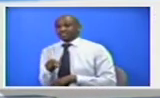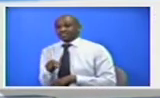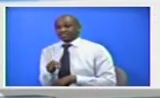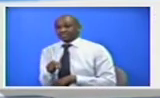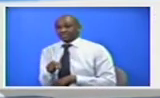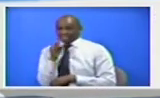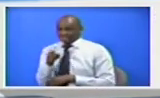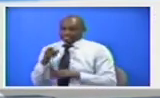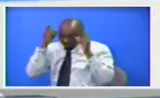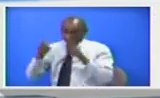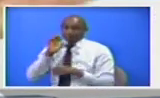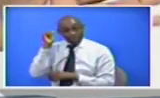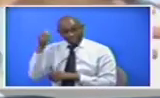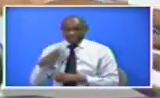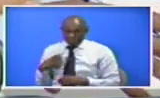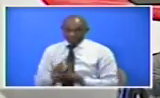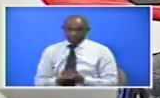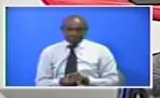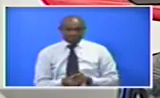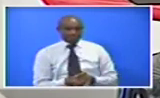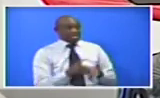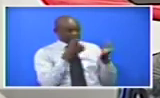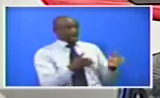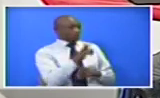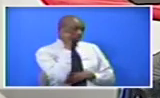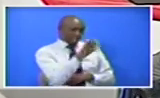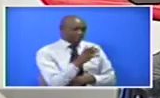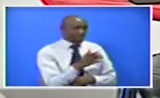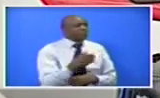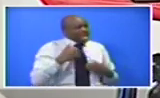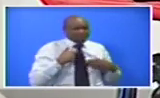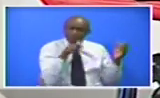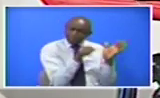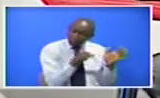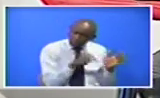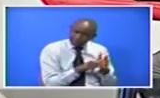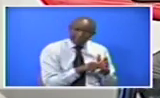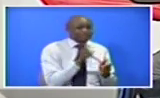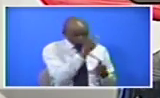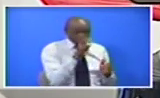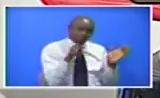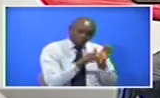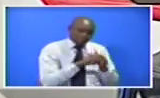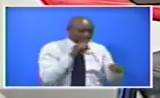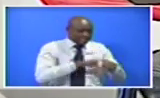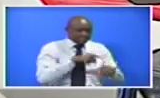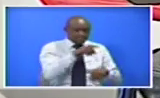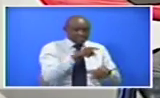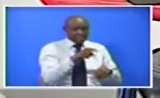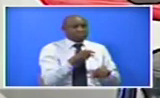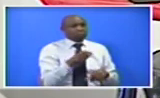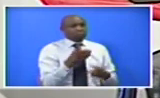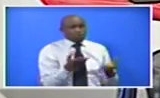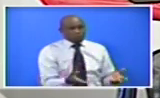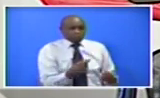huo utakuwa ni uamuzi wa Wakenya. Aha. Bwana wakili, kumekuwa na shida wakati ambapo mkataba huu wa kurejea kazini